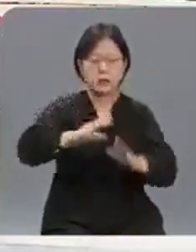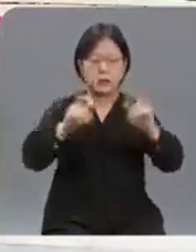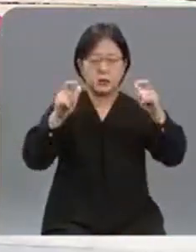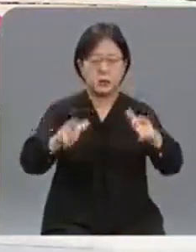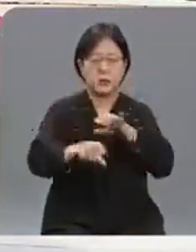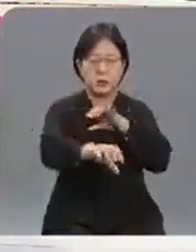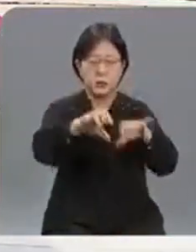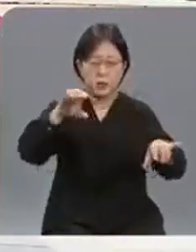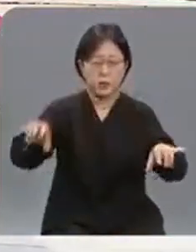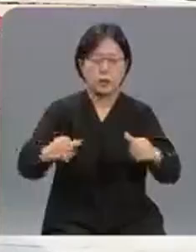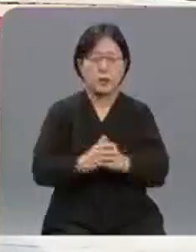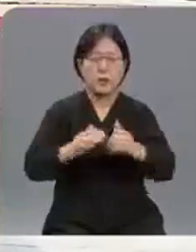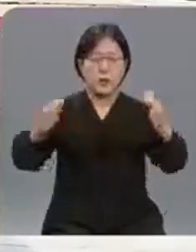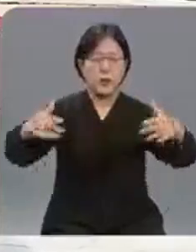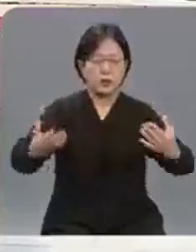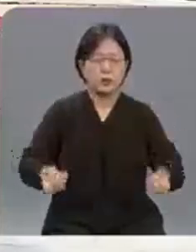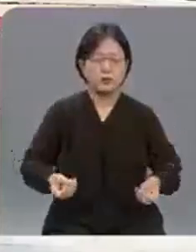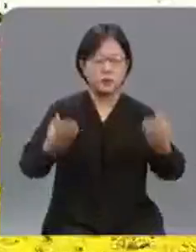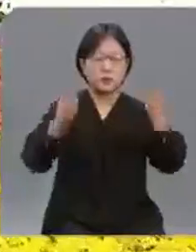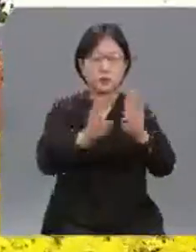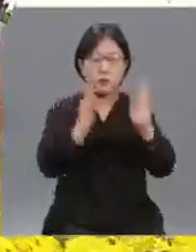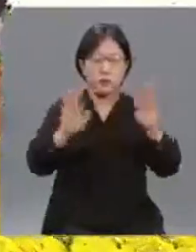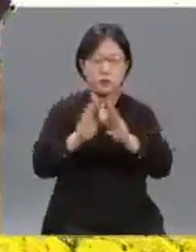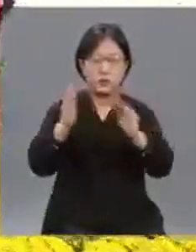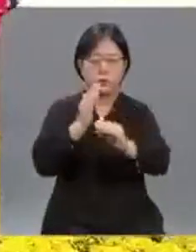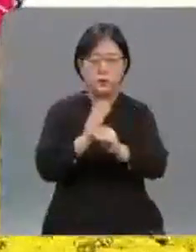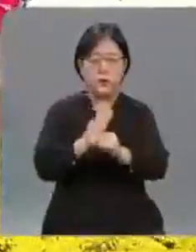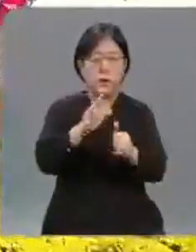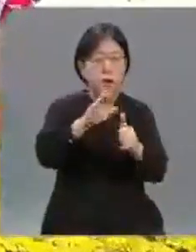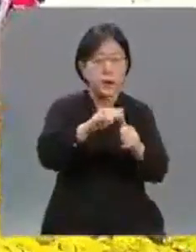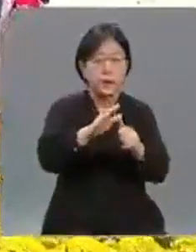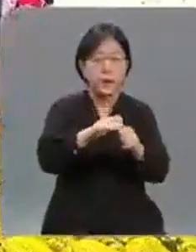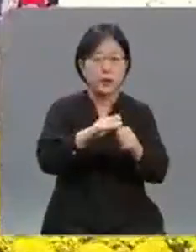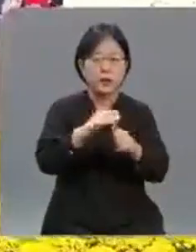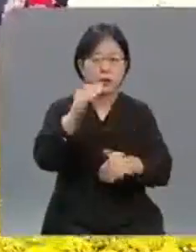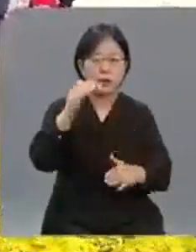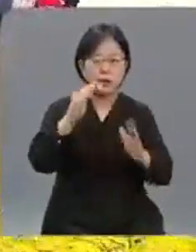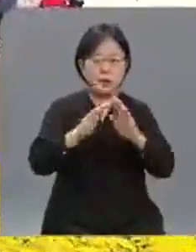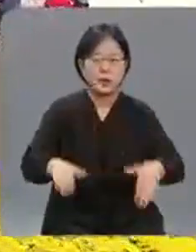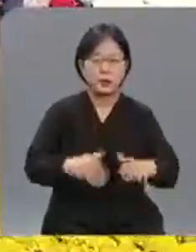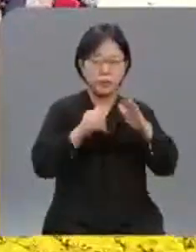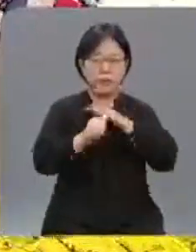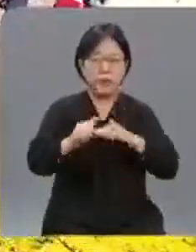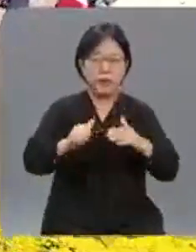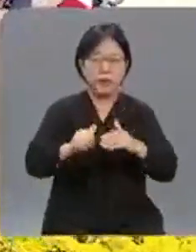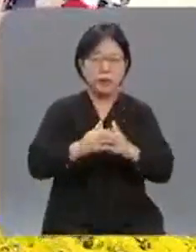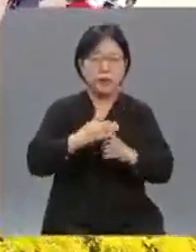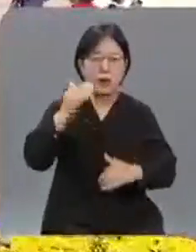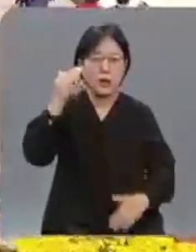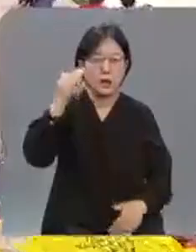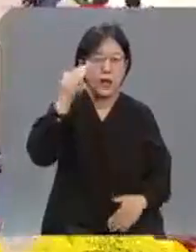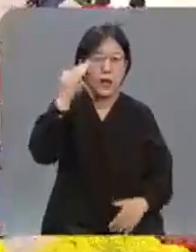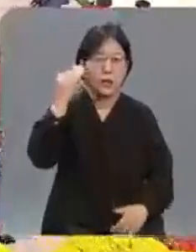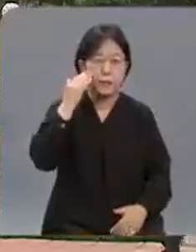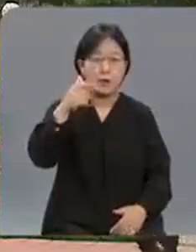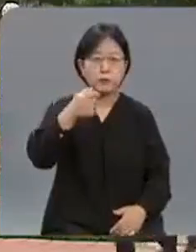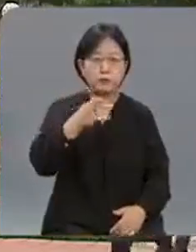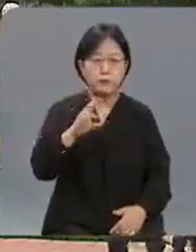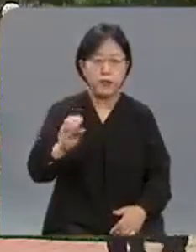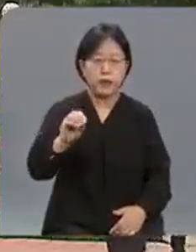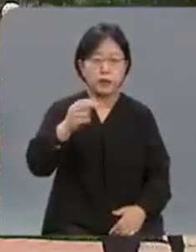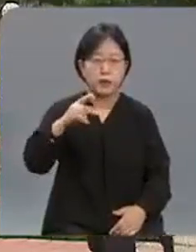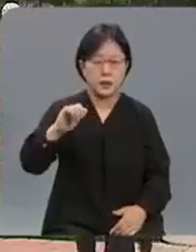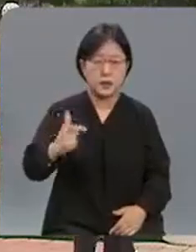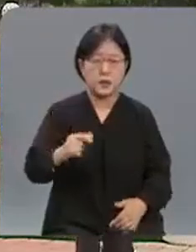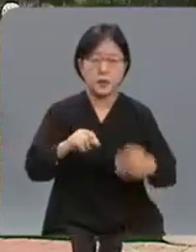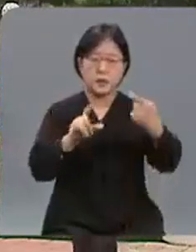지역 곳곳에서도 가을 축제가 한창입니다. 한평에서는 전남을 대표하는 가을꽃 축제인 대한민국 국향대전이